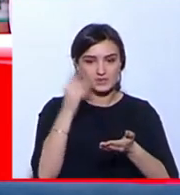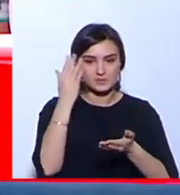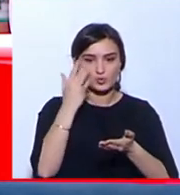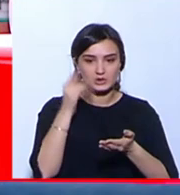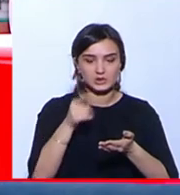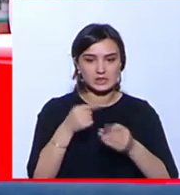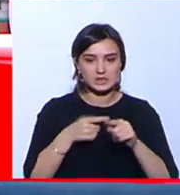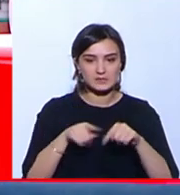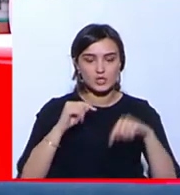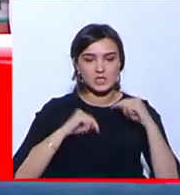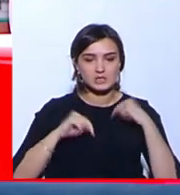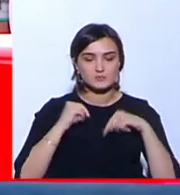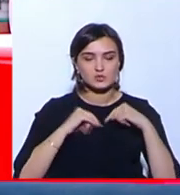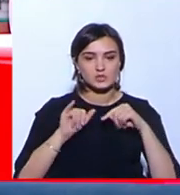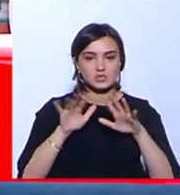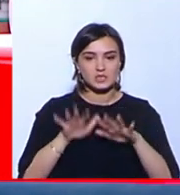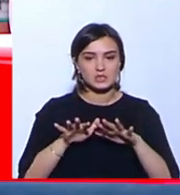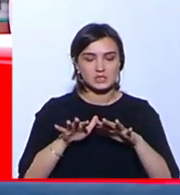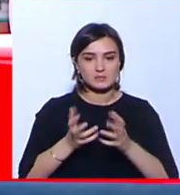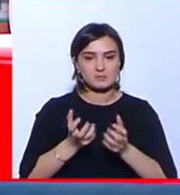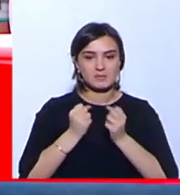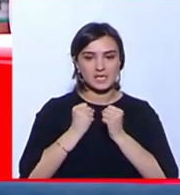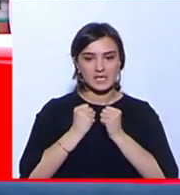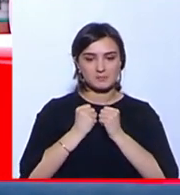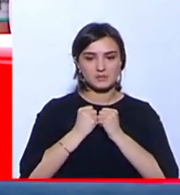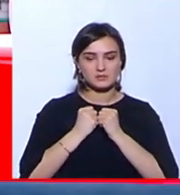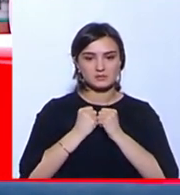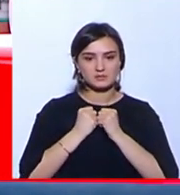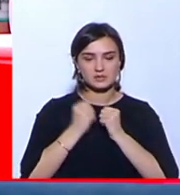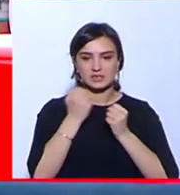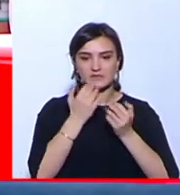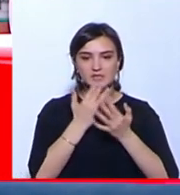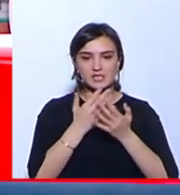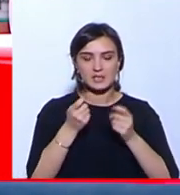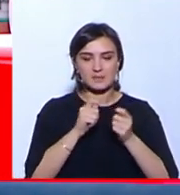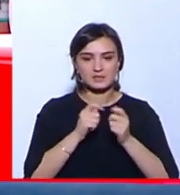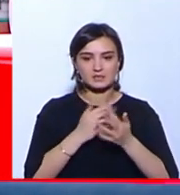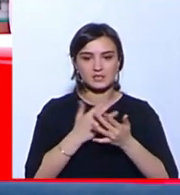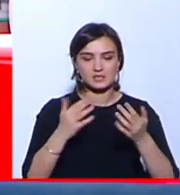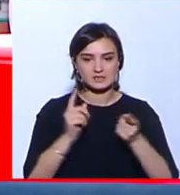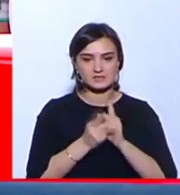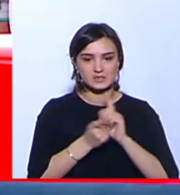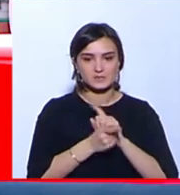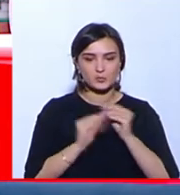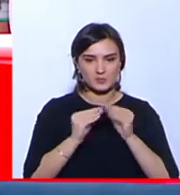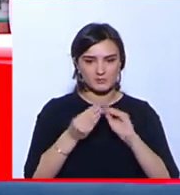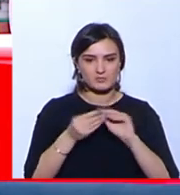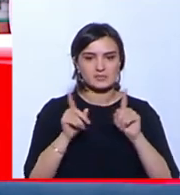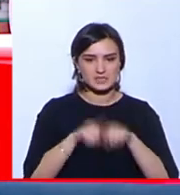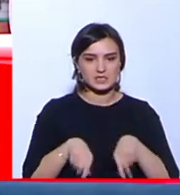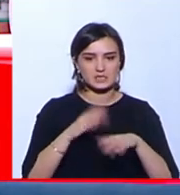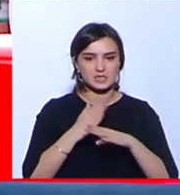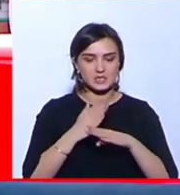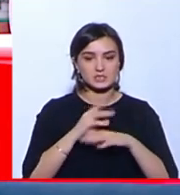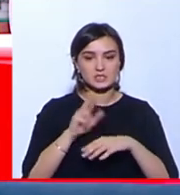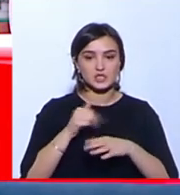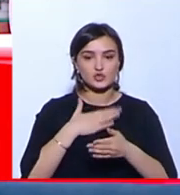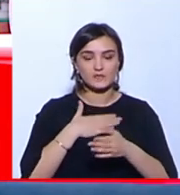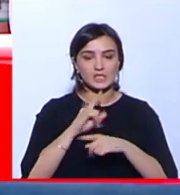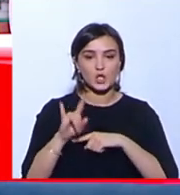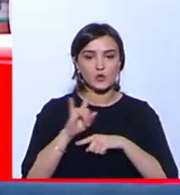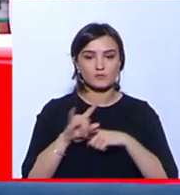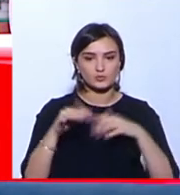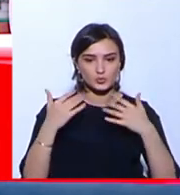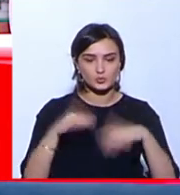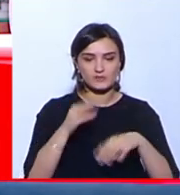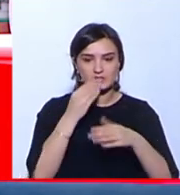წარმოიდგინეთ, იმ ორგანიზმში, სადაც შეთვისების, ნივთიერებათა ცვლის პრობლემები ისედაც არის. და ჩვენ ხელოვნურად